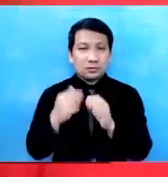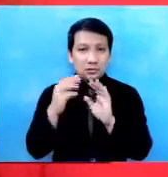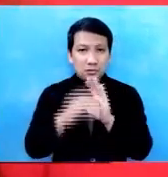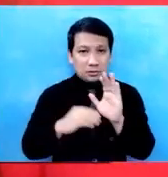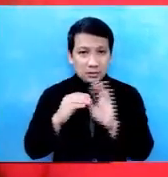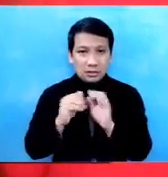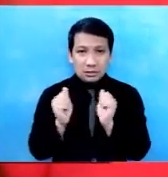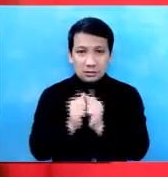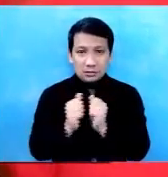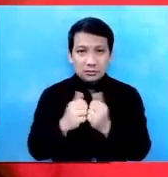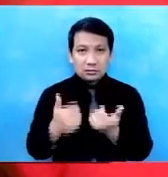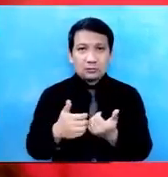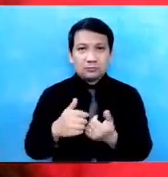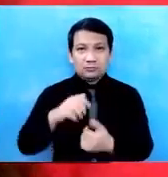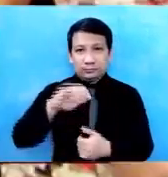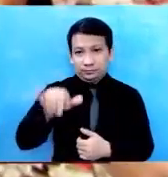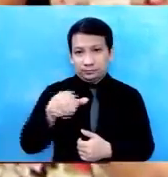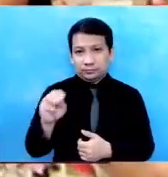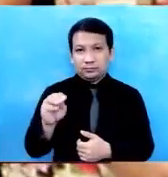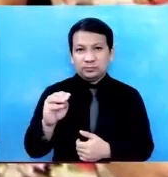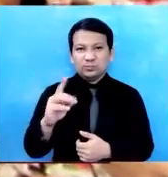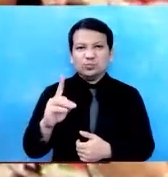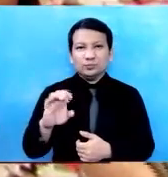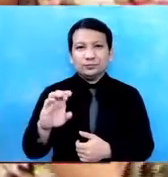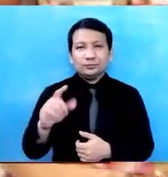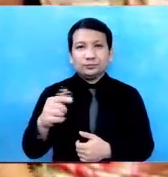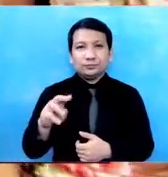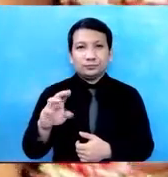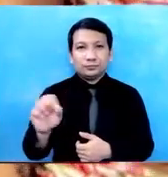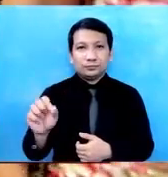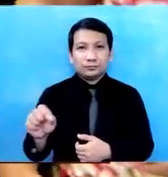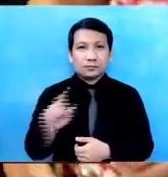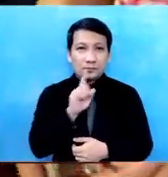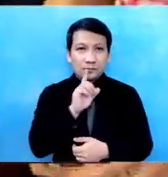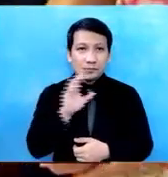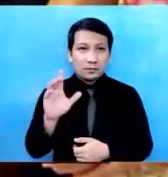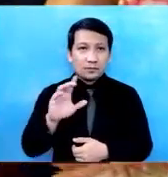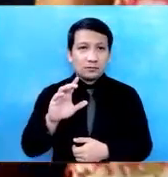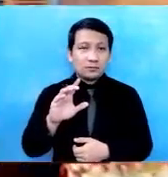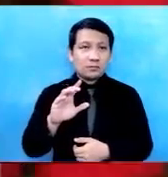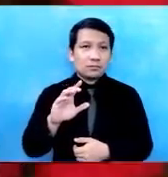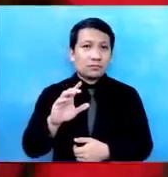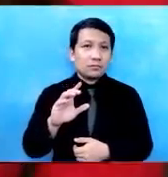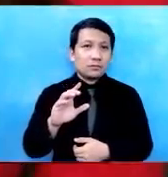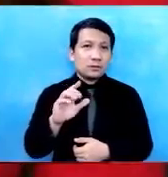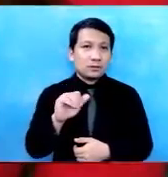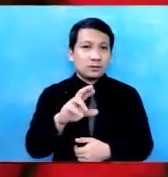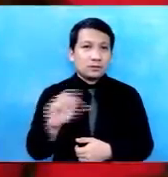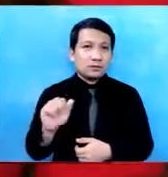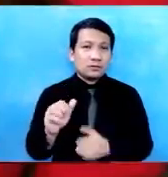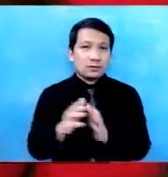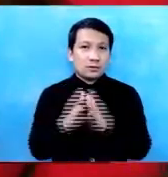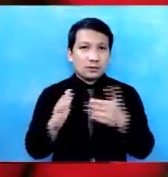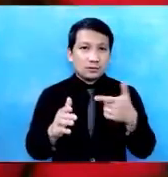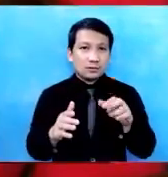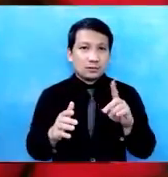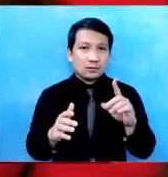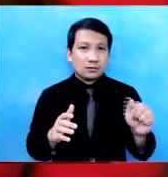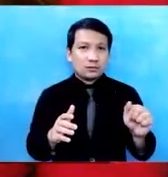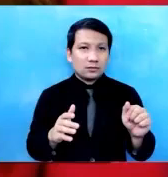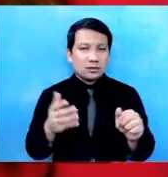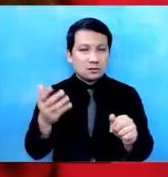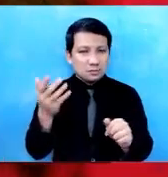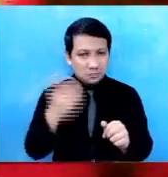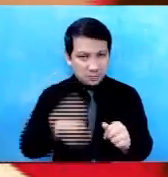niya pa si JM De Guzman. Ang promise ni RC at Miss Glenda, meron daw silang brilliant